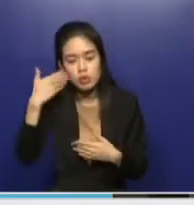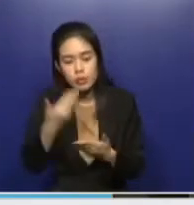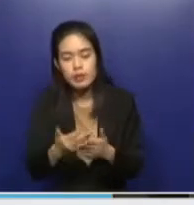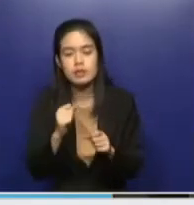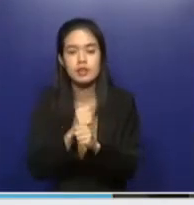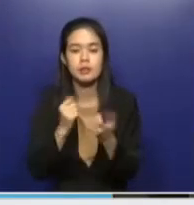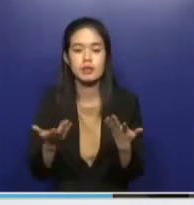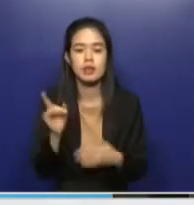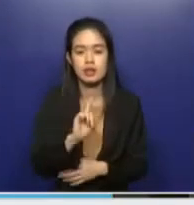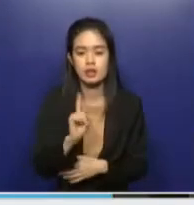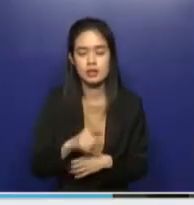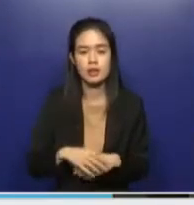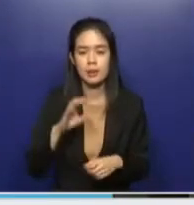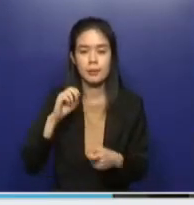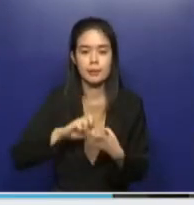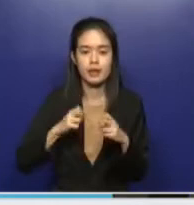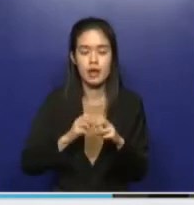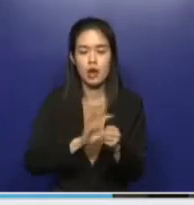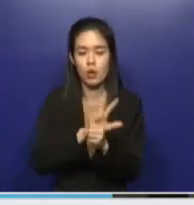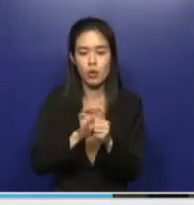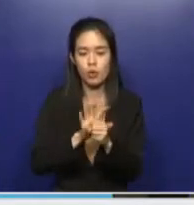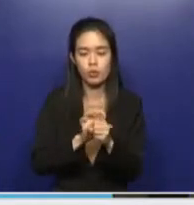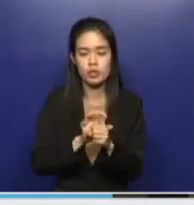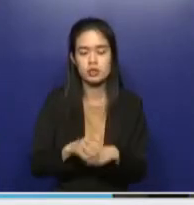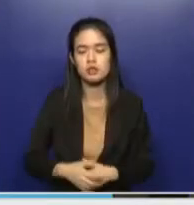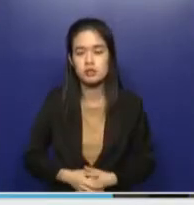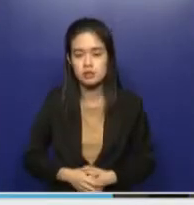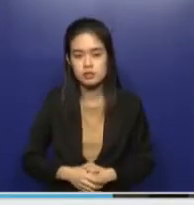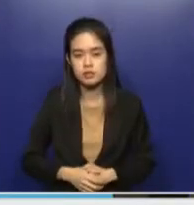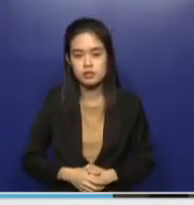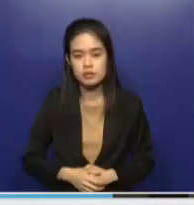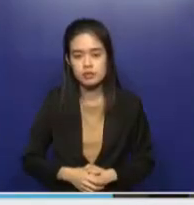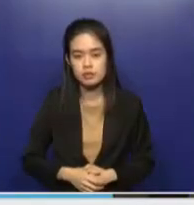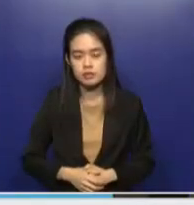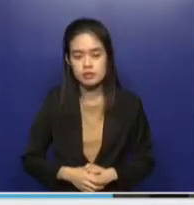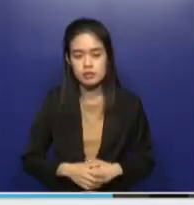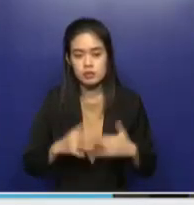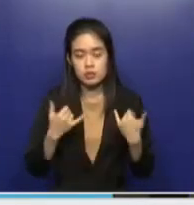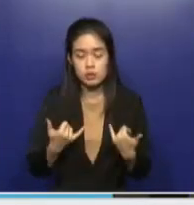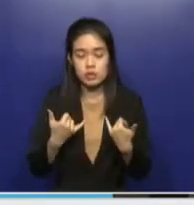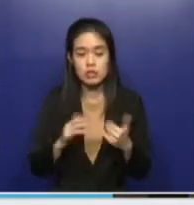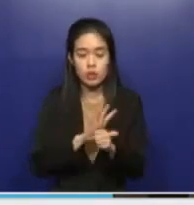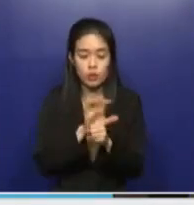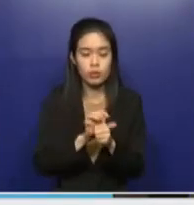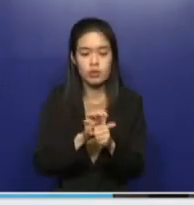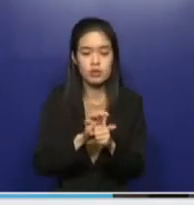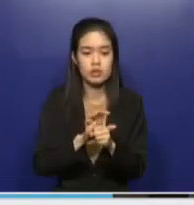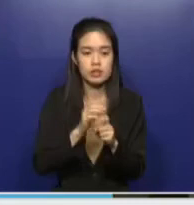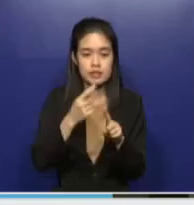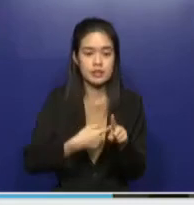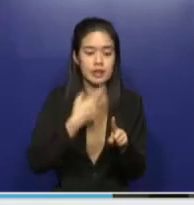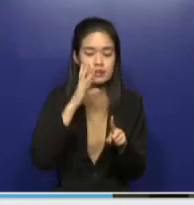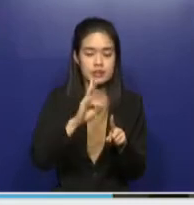โควิด-19กับวิกฤตเศรษฐกิจที่เรากำลังเผชิญอยู่เหตุการณ์ระยอง8กรกฎาคมนี้เราจะต้องหาจุดส